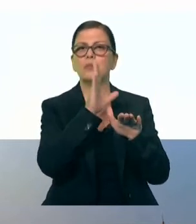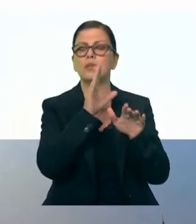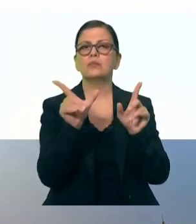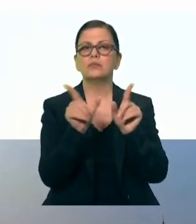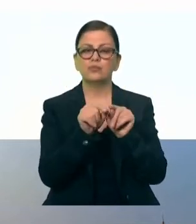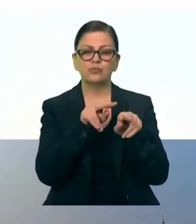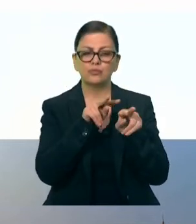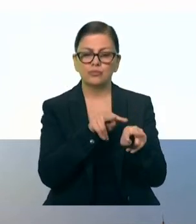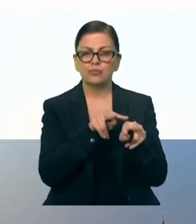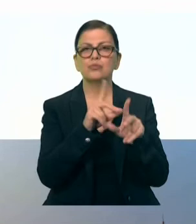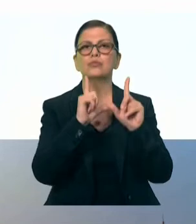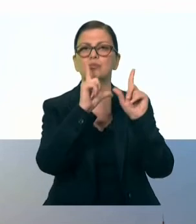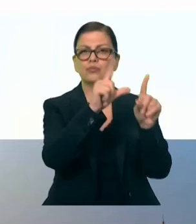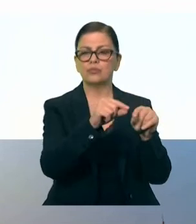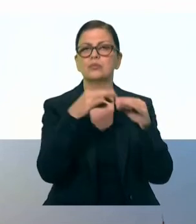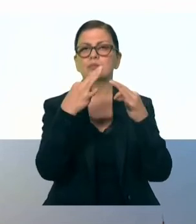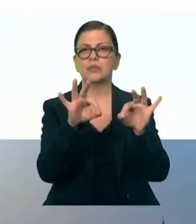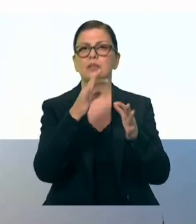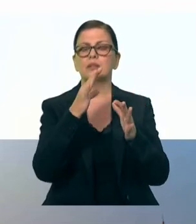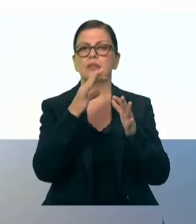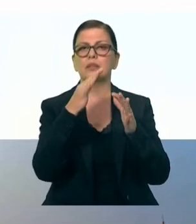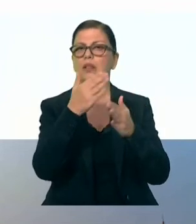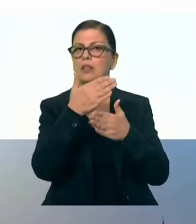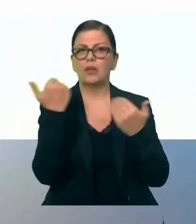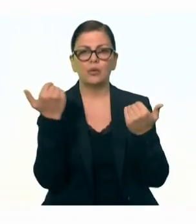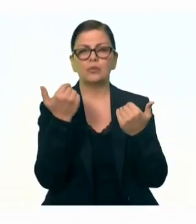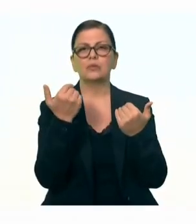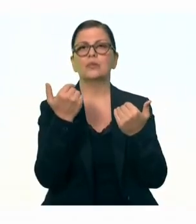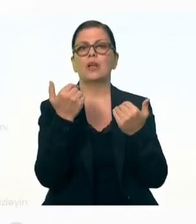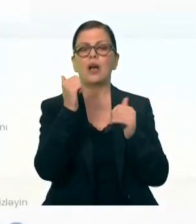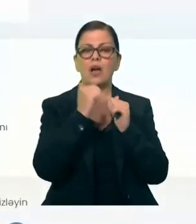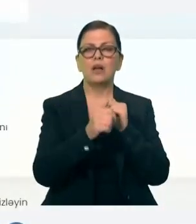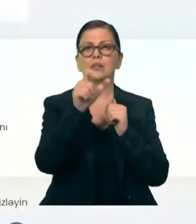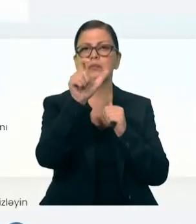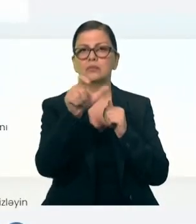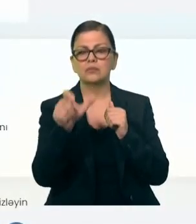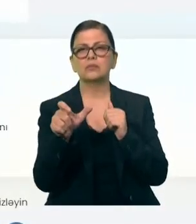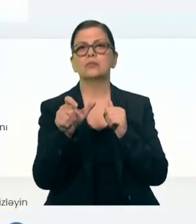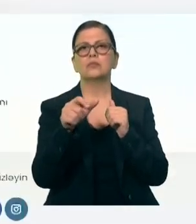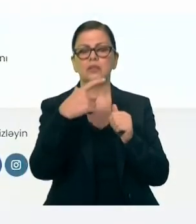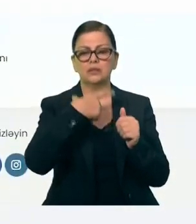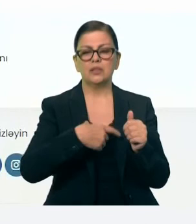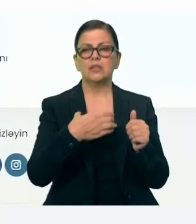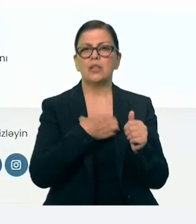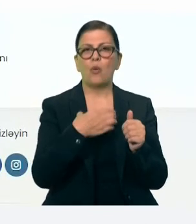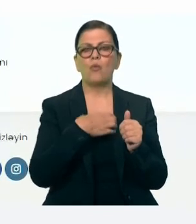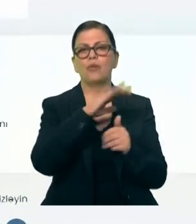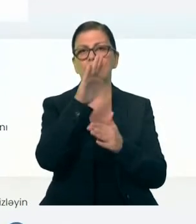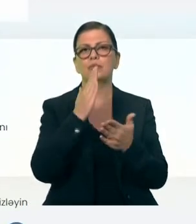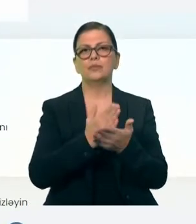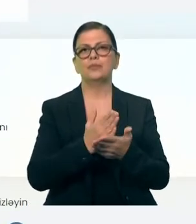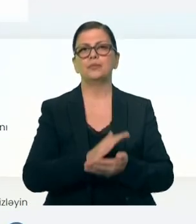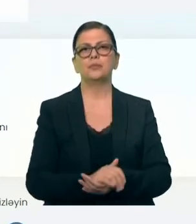valideynlərin müşayiəti ilə də getməyə icazə verilmir. Hər bir sərnişin fərdi qəza sığortası ilə təmin olunub.